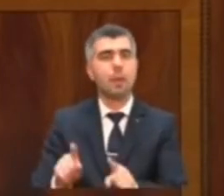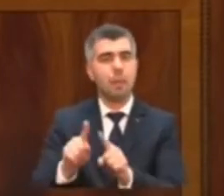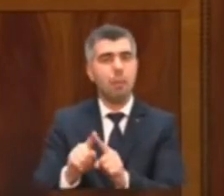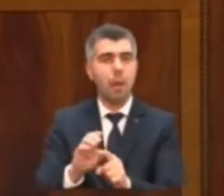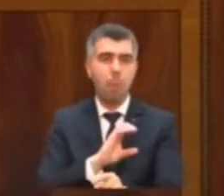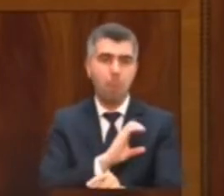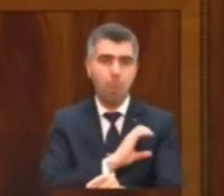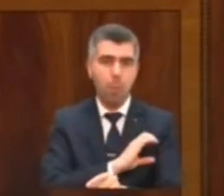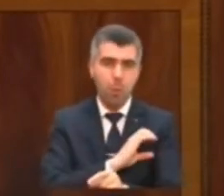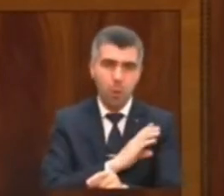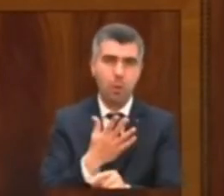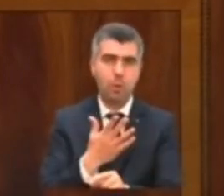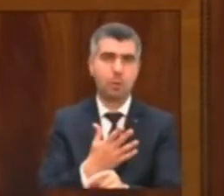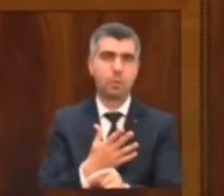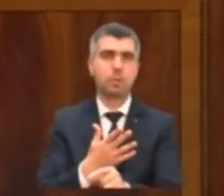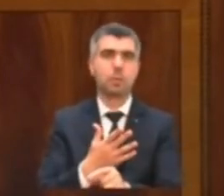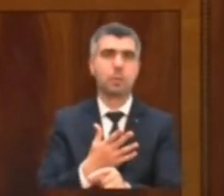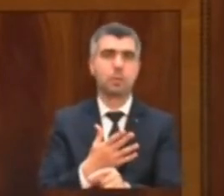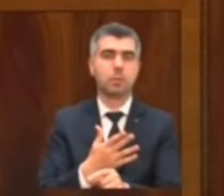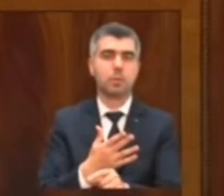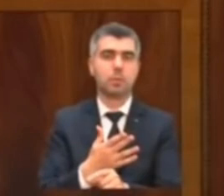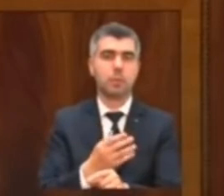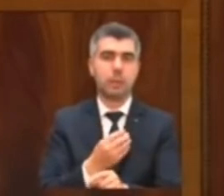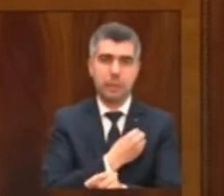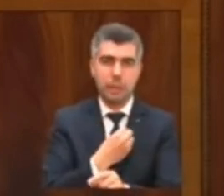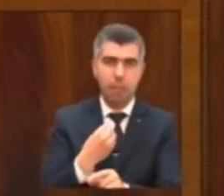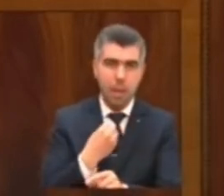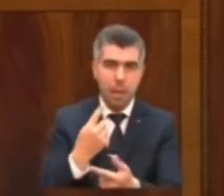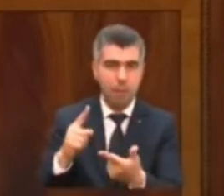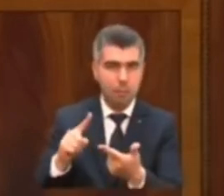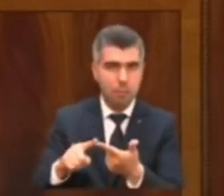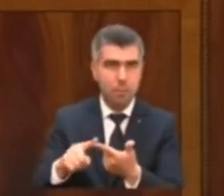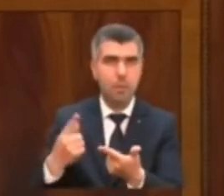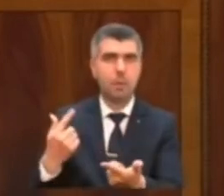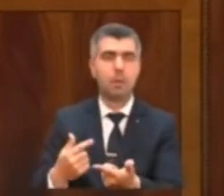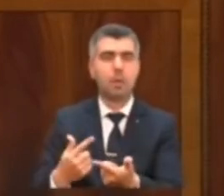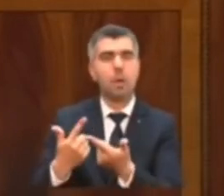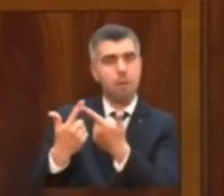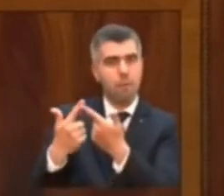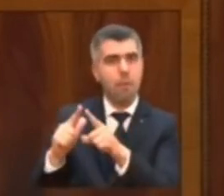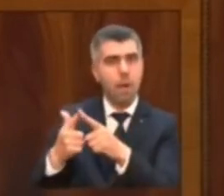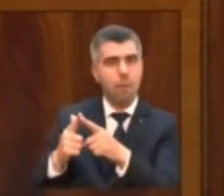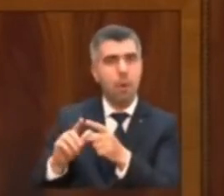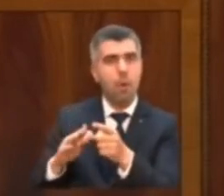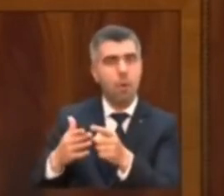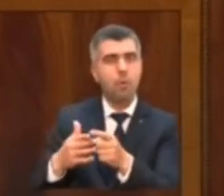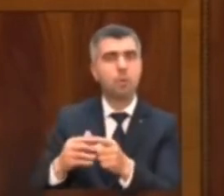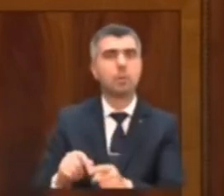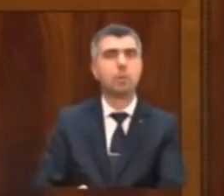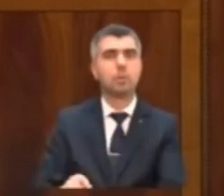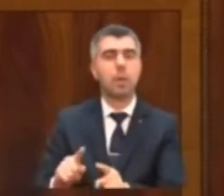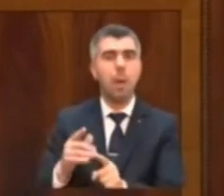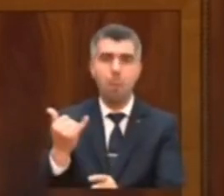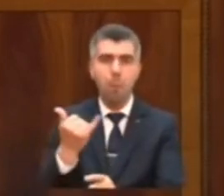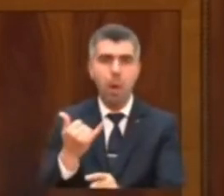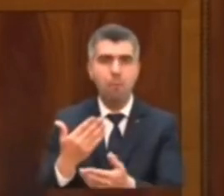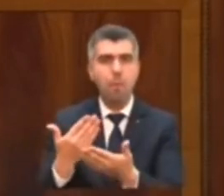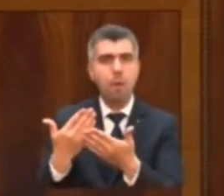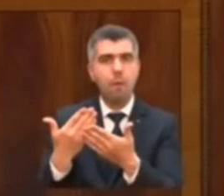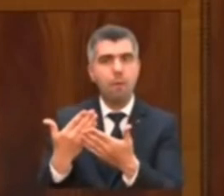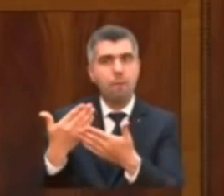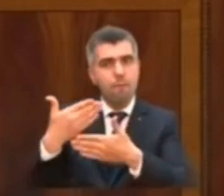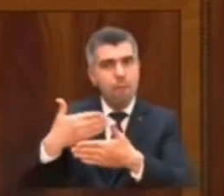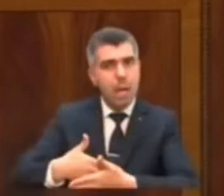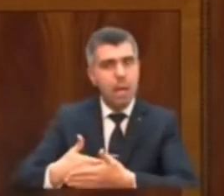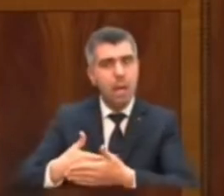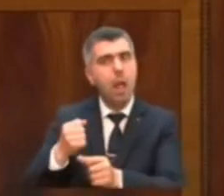الأمن، رجال الأمن، الناس ديال الصحة وغيرهم، والأنشطة الضرورية راه التقدير ديال السلطات